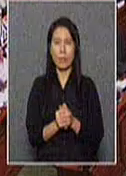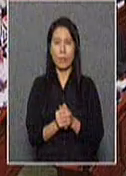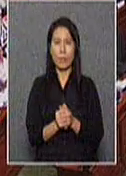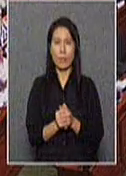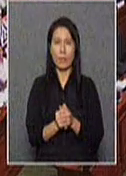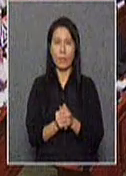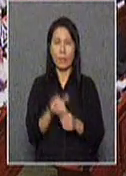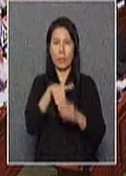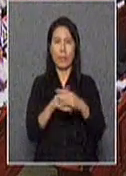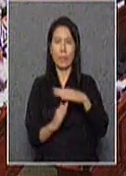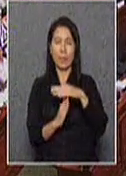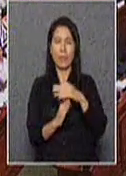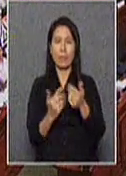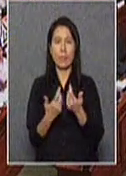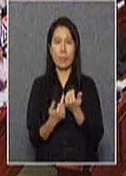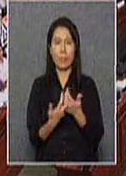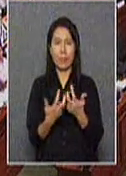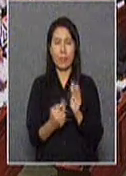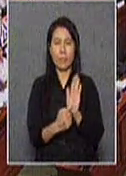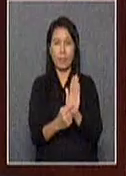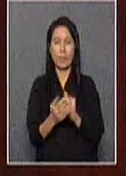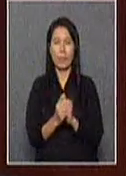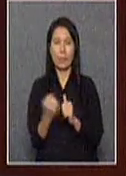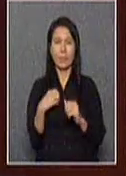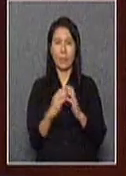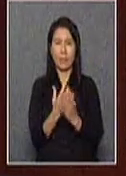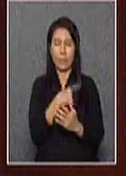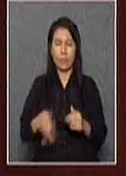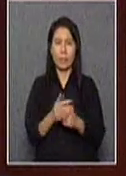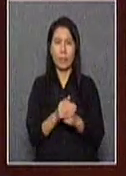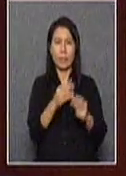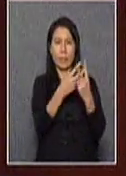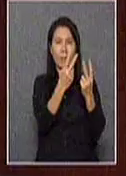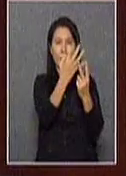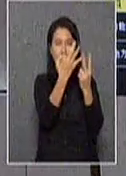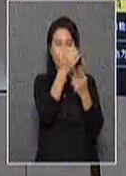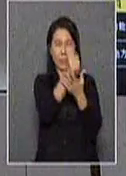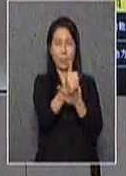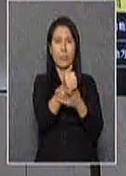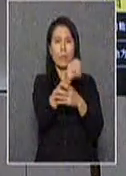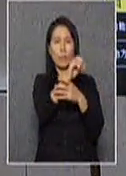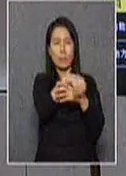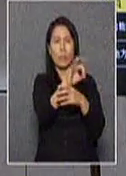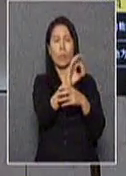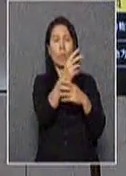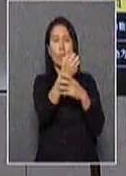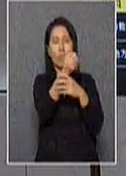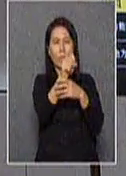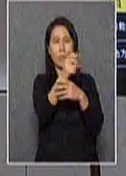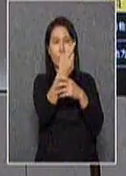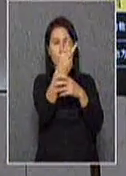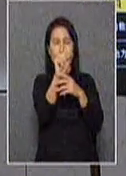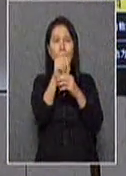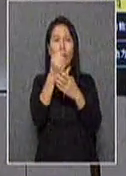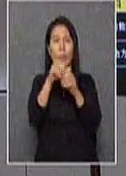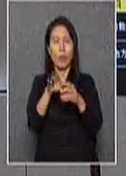停止表決，顯示結果。功能團體選舉產生的議員23位出席，沒人贊成，21位反對，沒人棄權。分